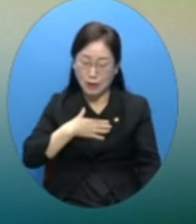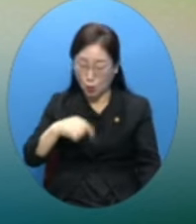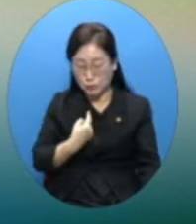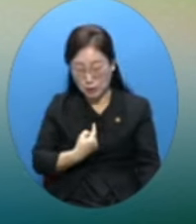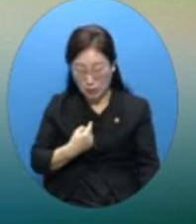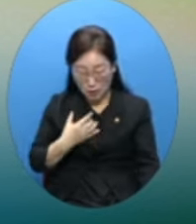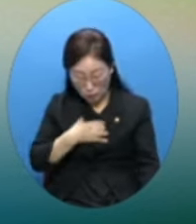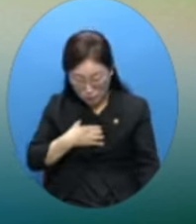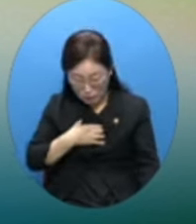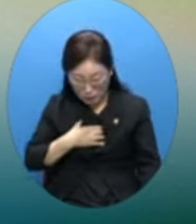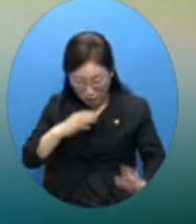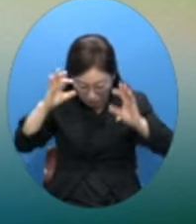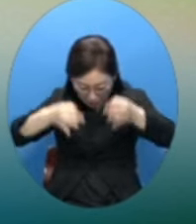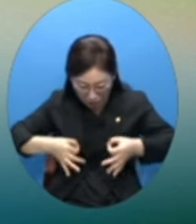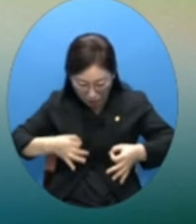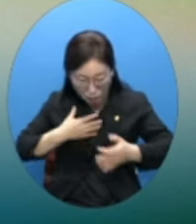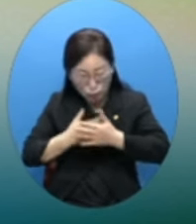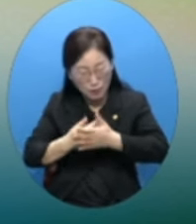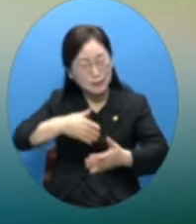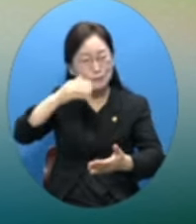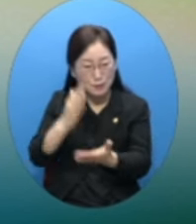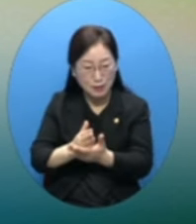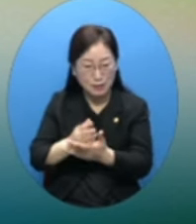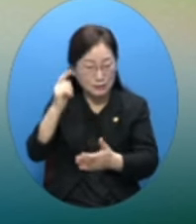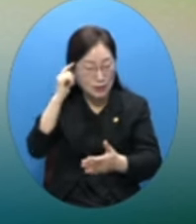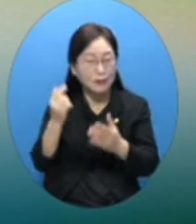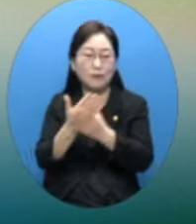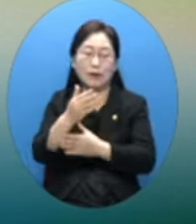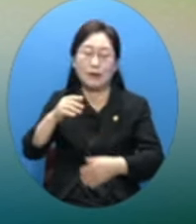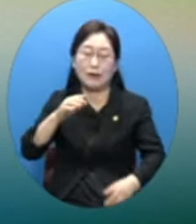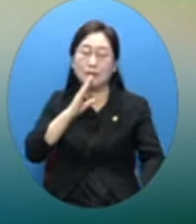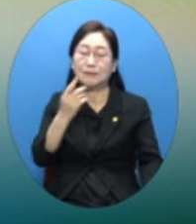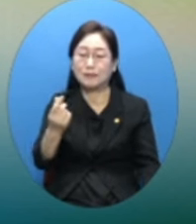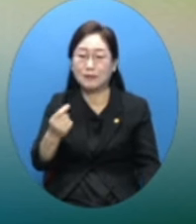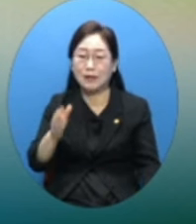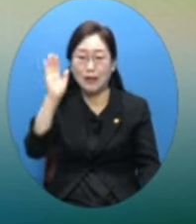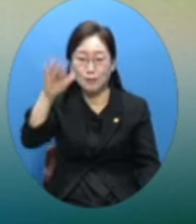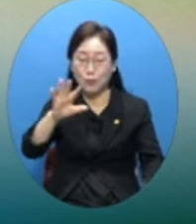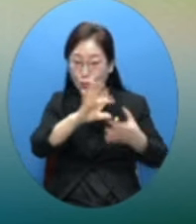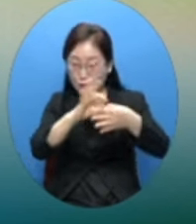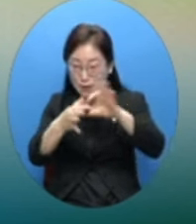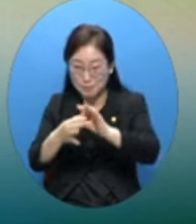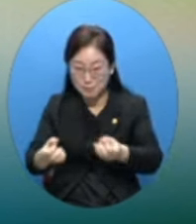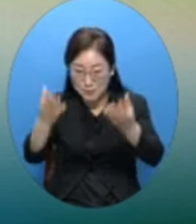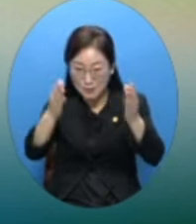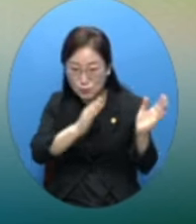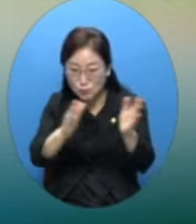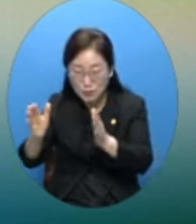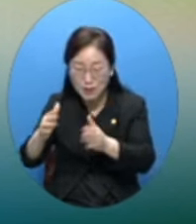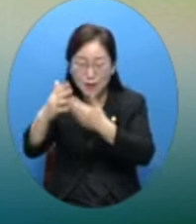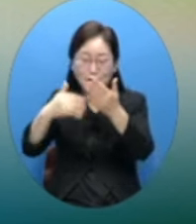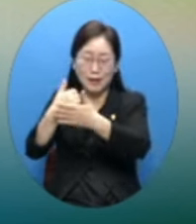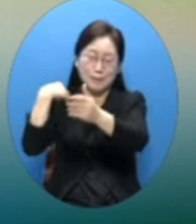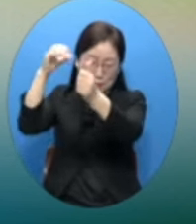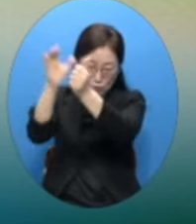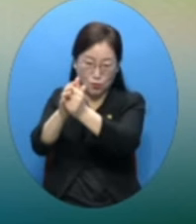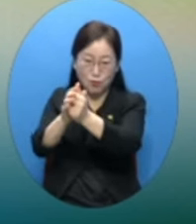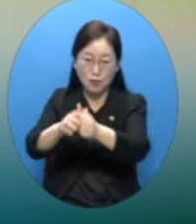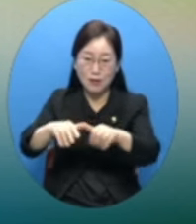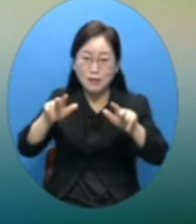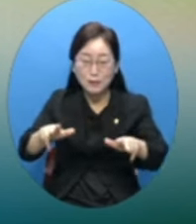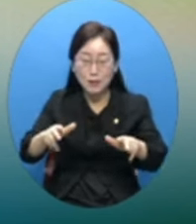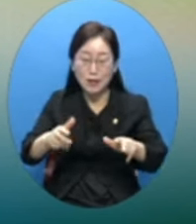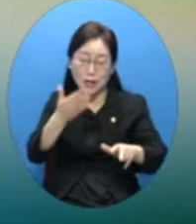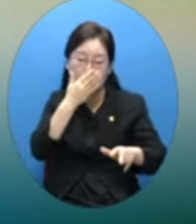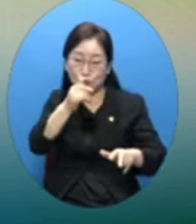걱정하라고 불안해하면서 있는 거지? 이런 생각이 들면서, 그래, 앞으로 올림픽을 준비하면서 모든 결과를 하나님께 맡기고 지금 내가 할 수